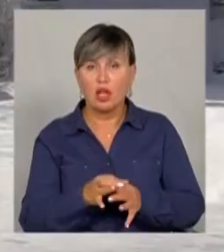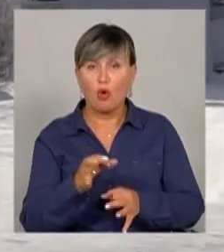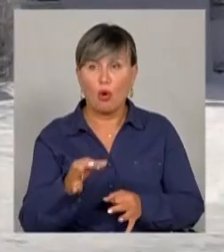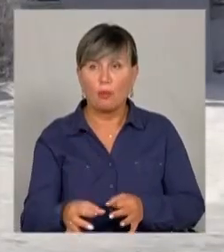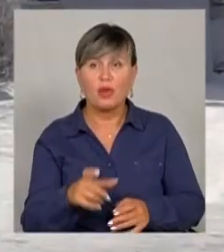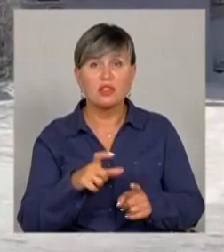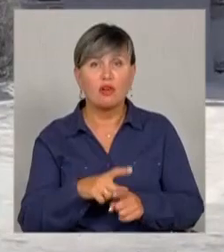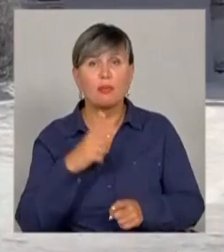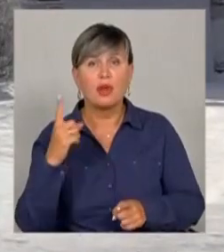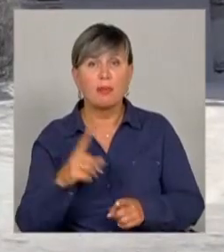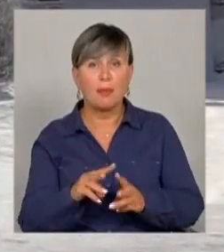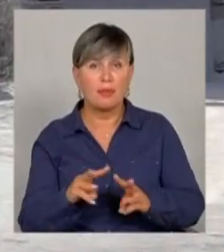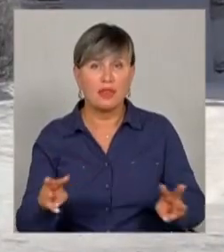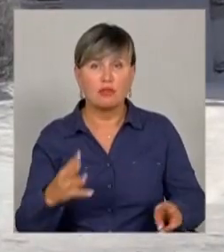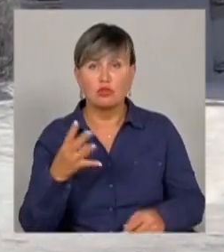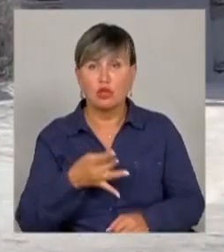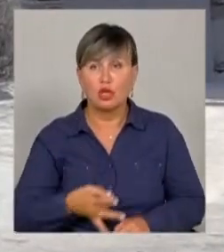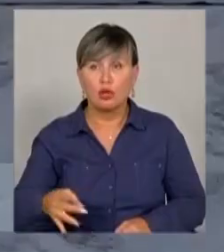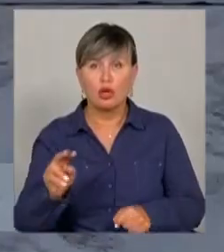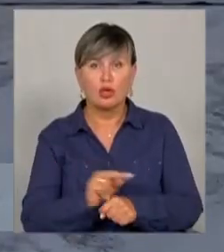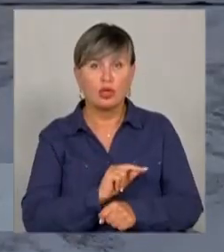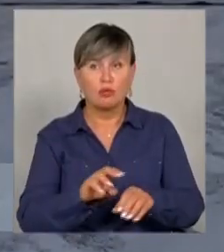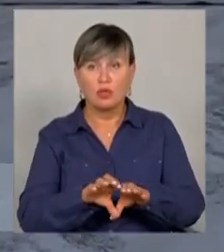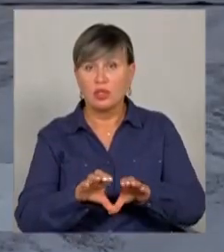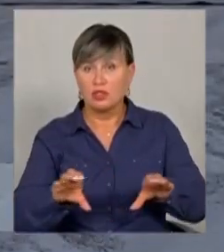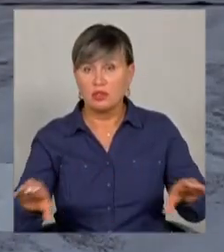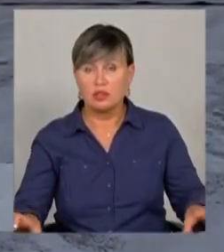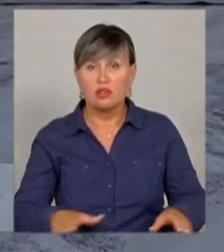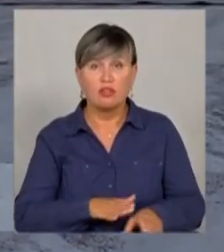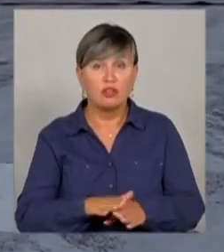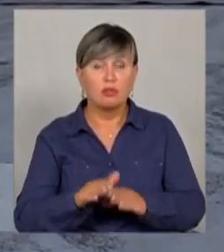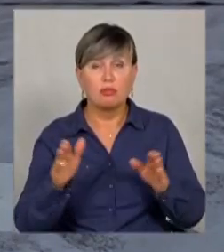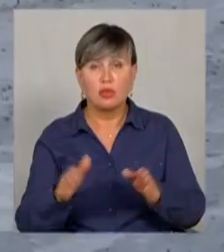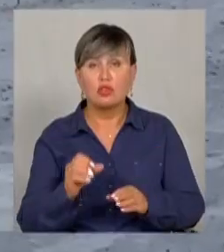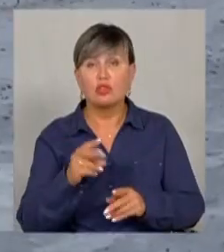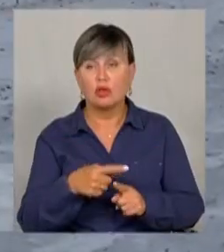По словам премьер-министра, в 4 регионах ремонт сетей теплоснабжения выполнен менее чем